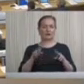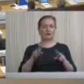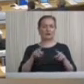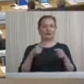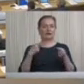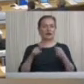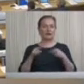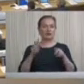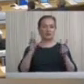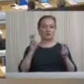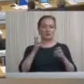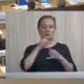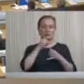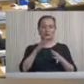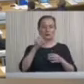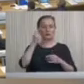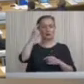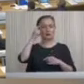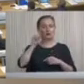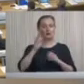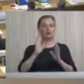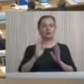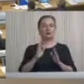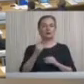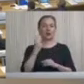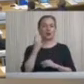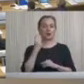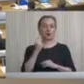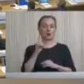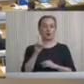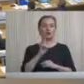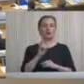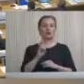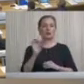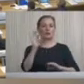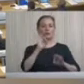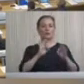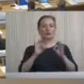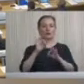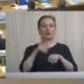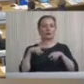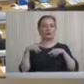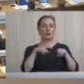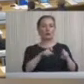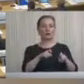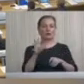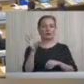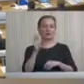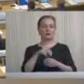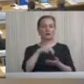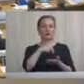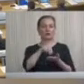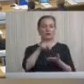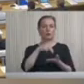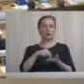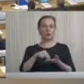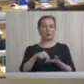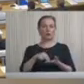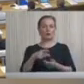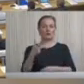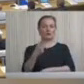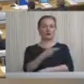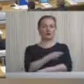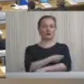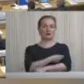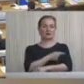і розповідали, що це дуже важливо, це ж життя людей, це ж зараза. Слухайте, колеги, 2008-2009 рік,